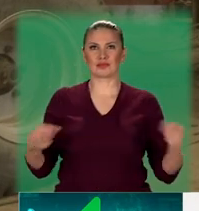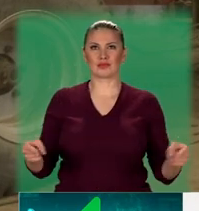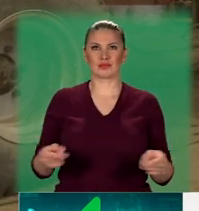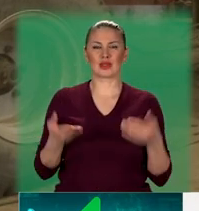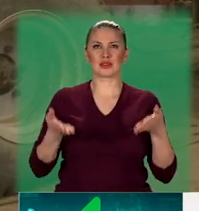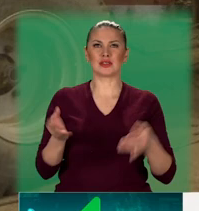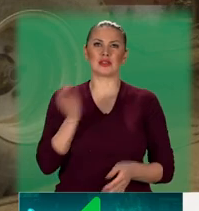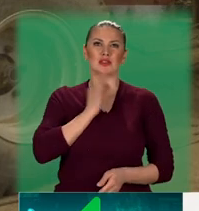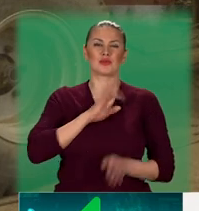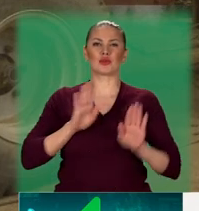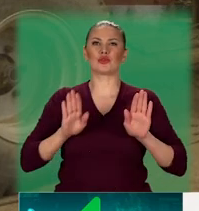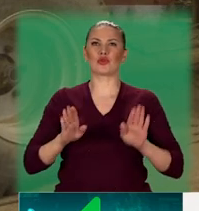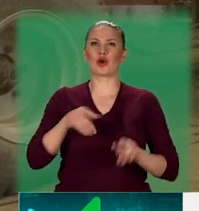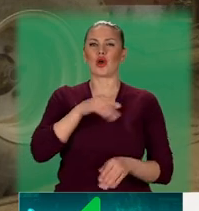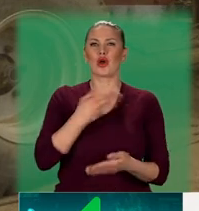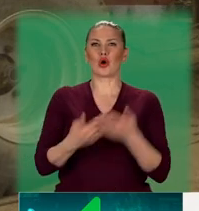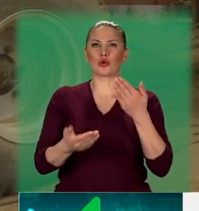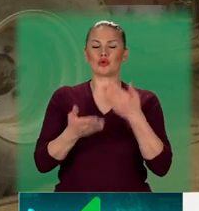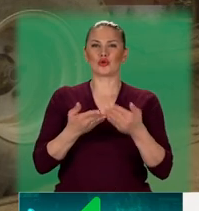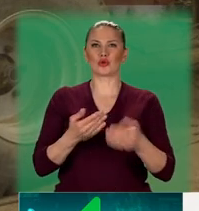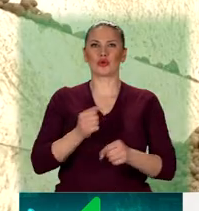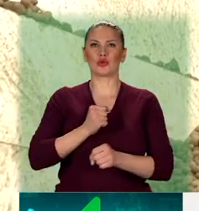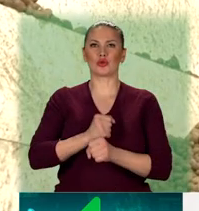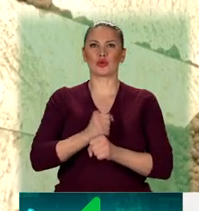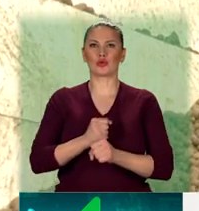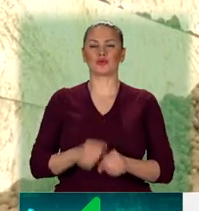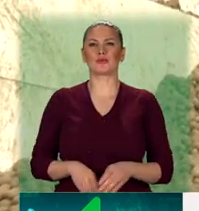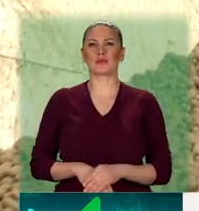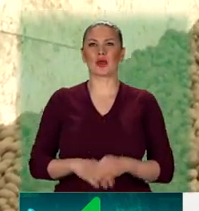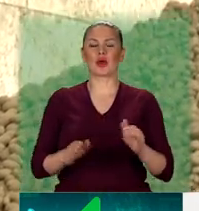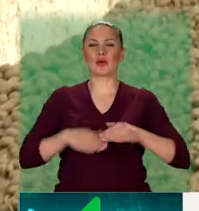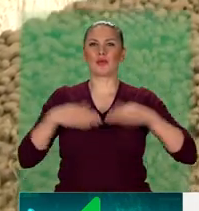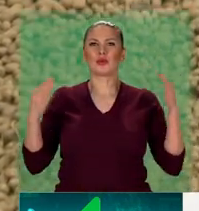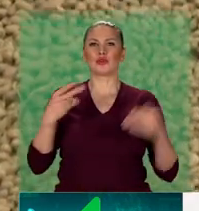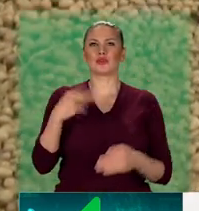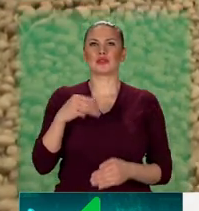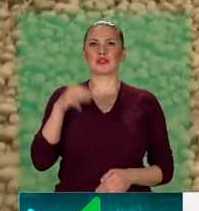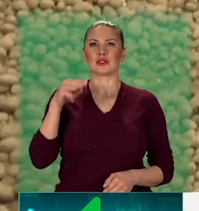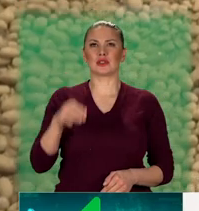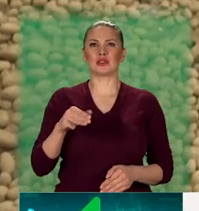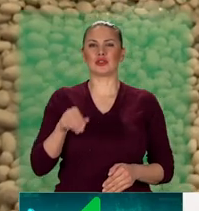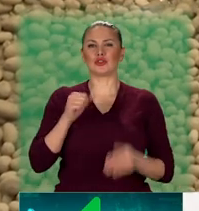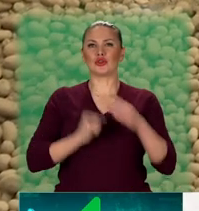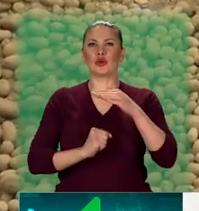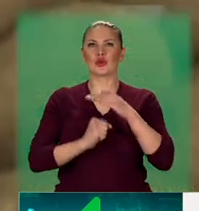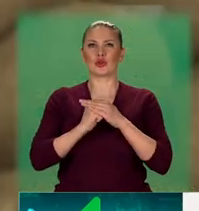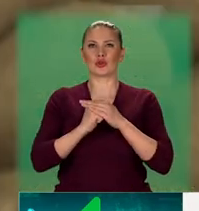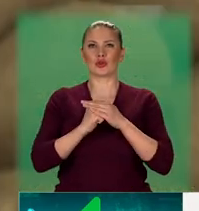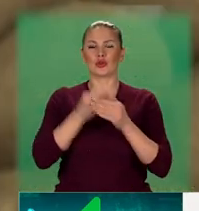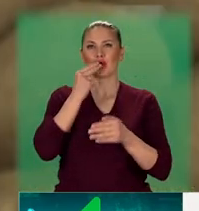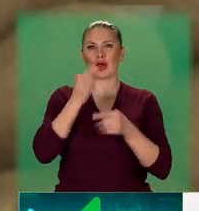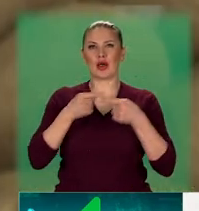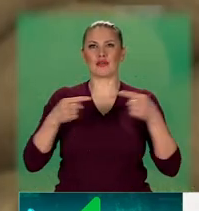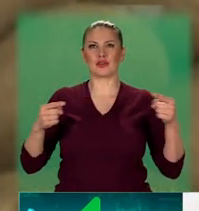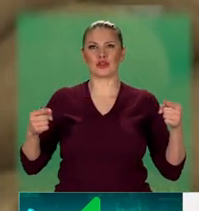можно смело сказать, что на прилавки попадает только качественная продукция. Больше 20 тысяч тонн овощей ежегодно реализует только один совхоз.